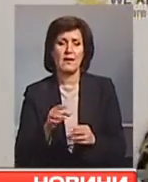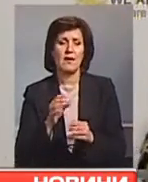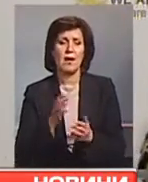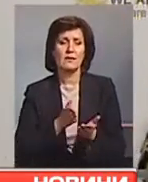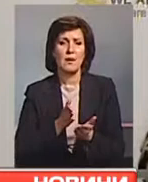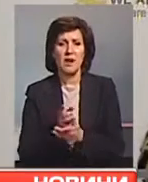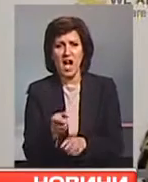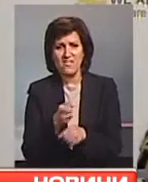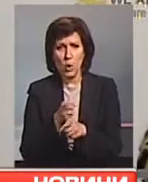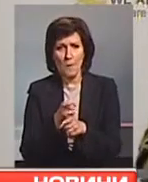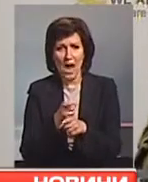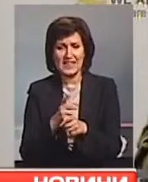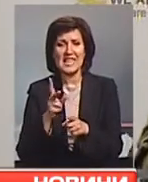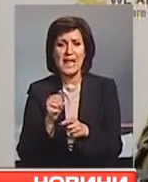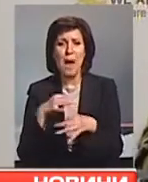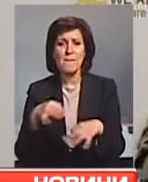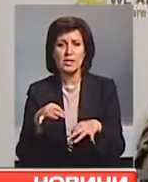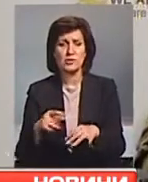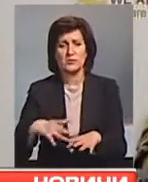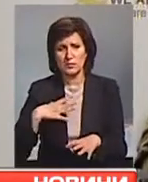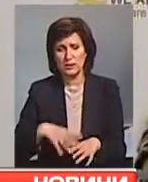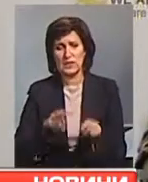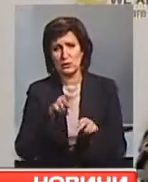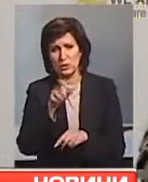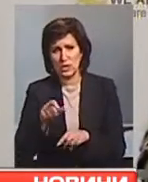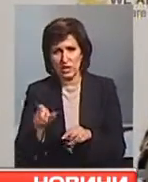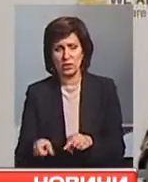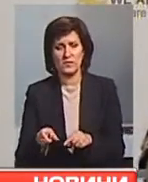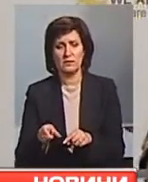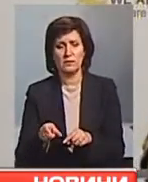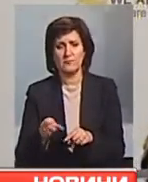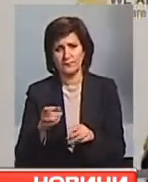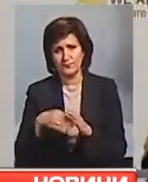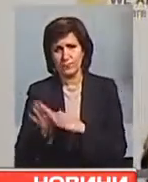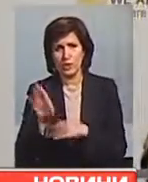автомати на машину місії, що змусило спостерігачів полишити місце.